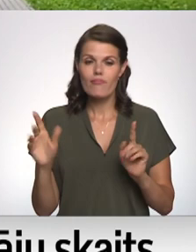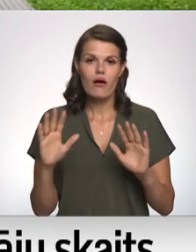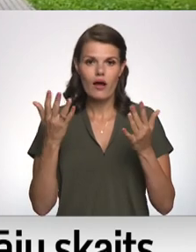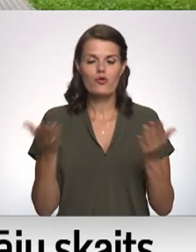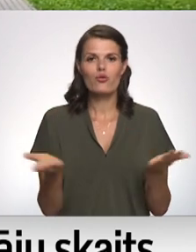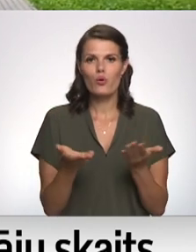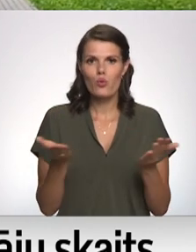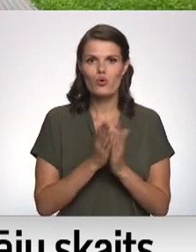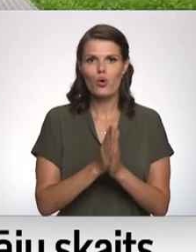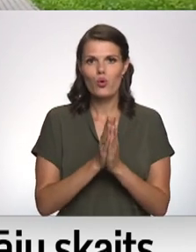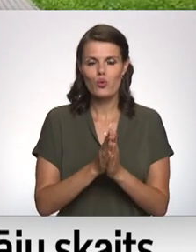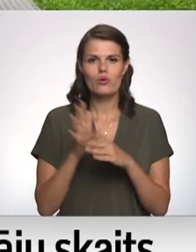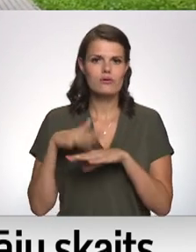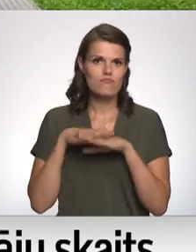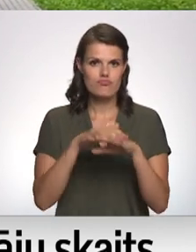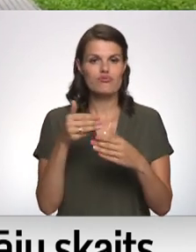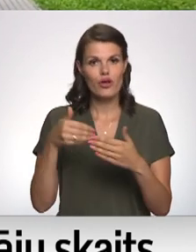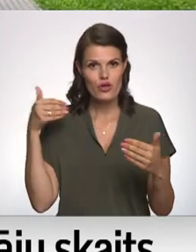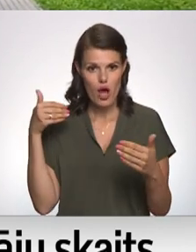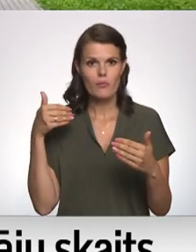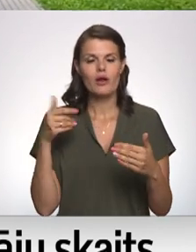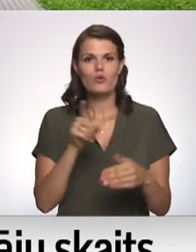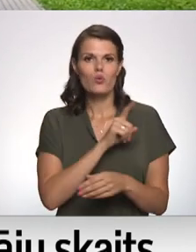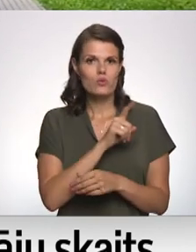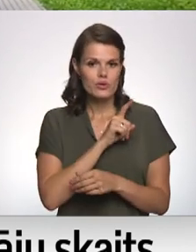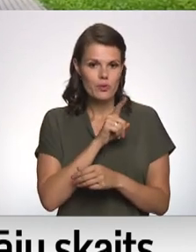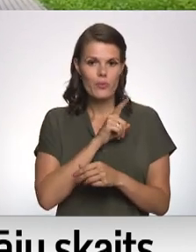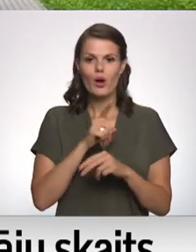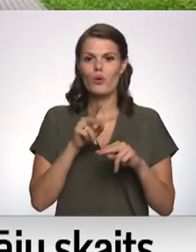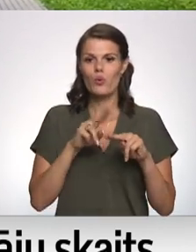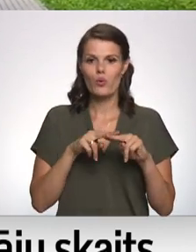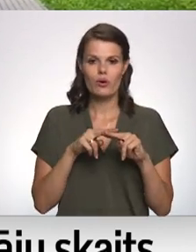kur lūdz veikt priekšapmaksu, uzmanīties un